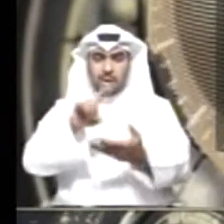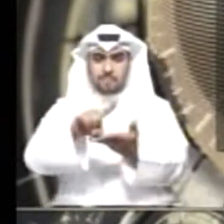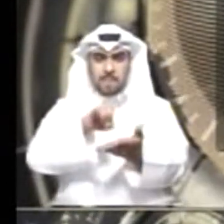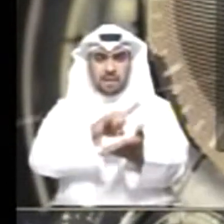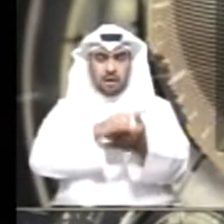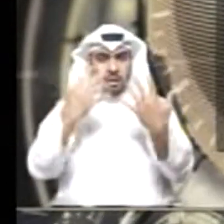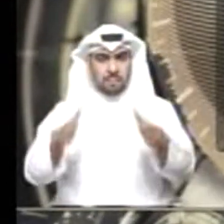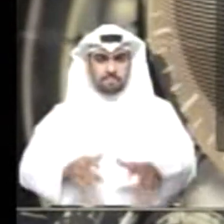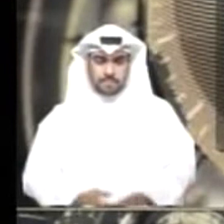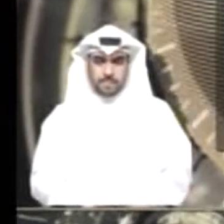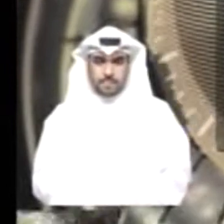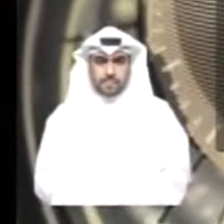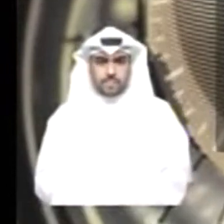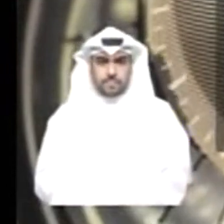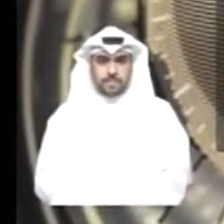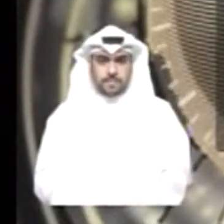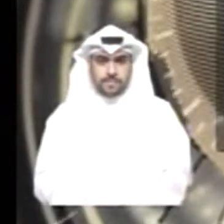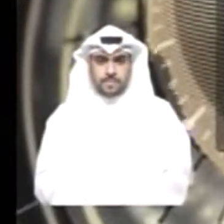المطار.